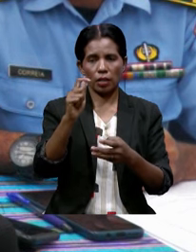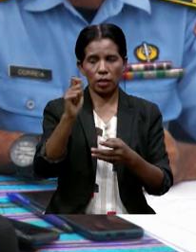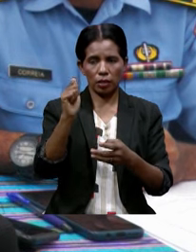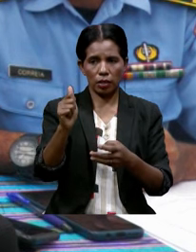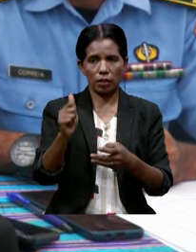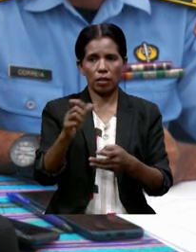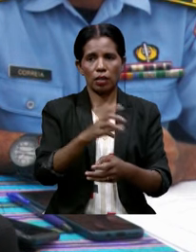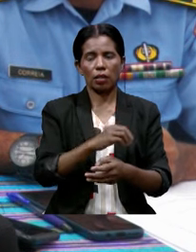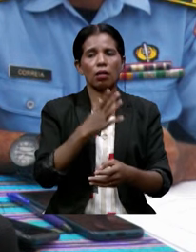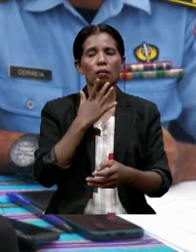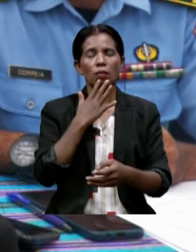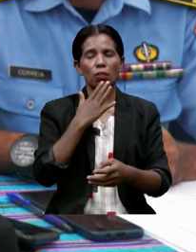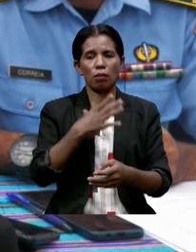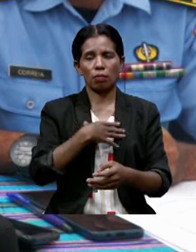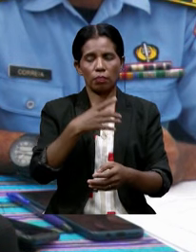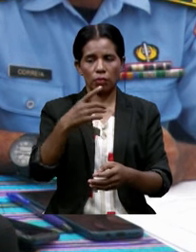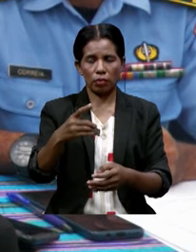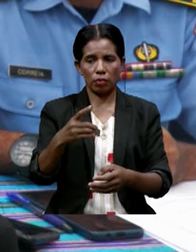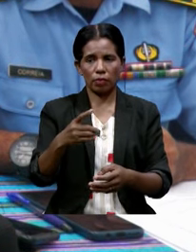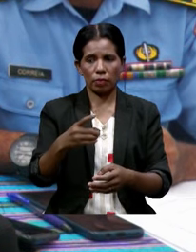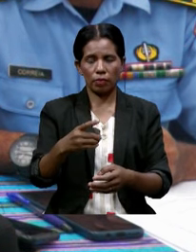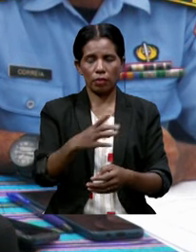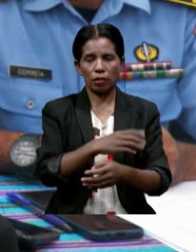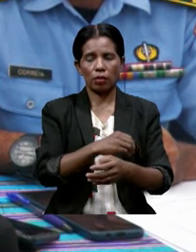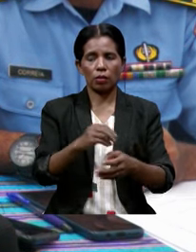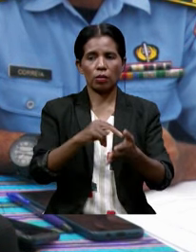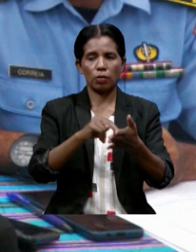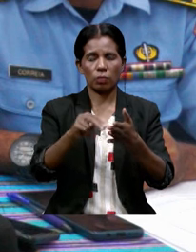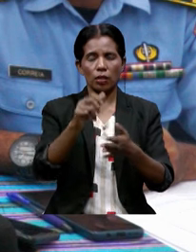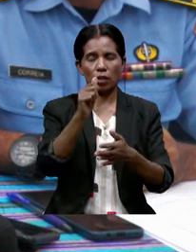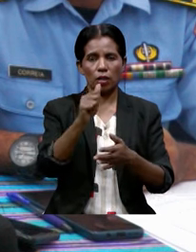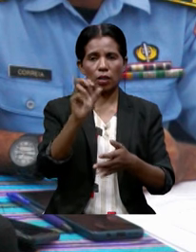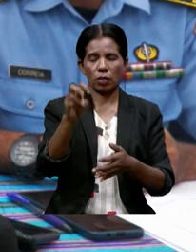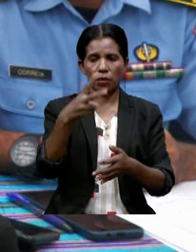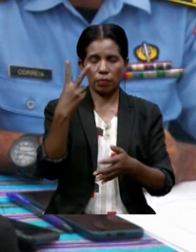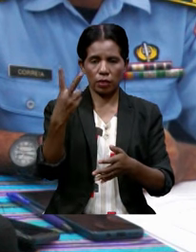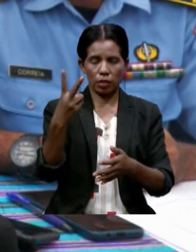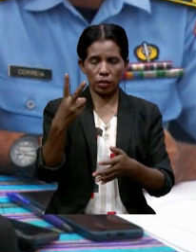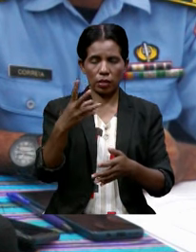CX-7 cor mutim número sapa matrícula